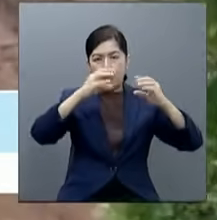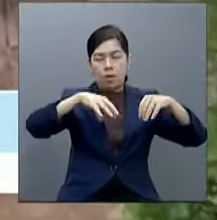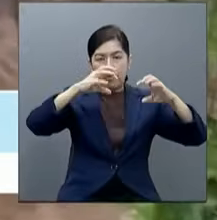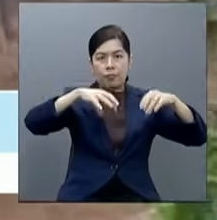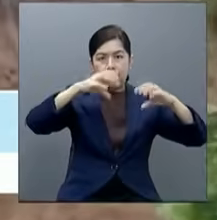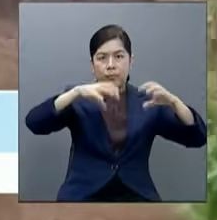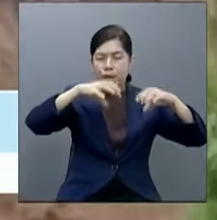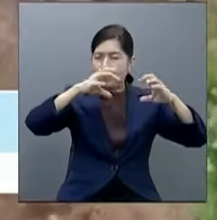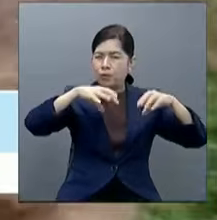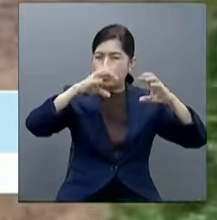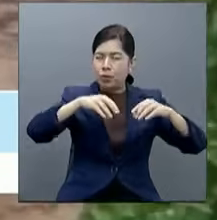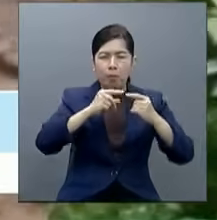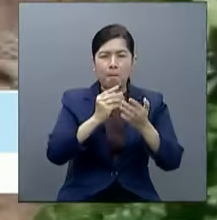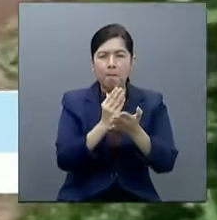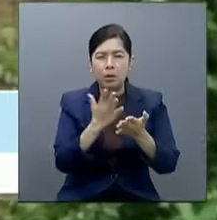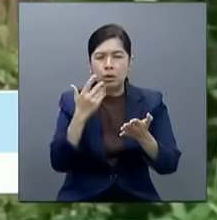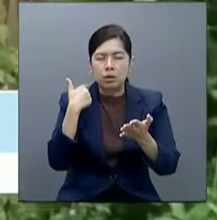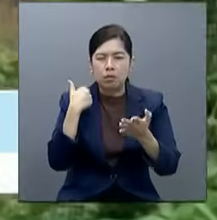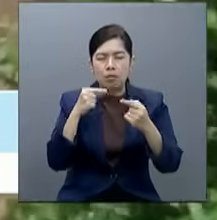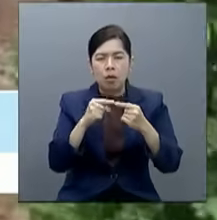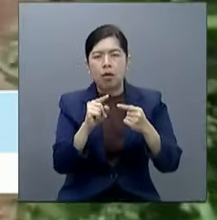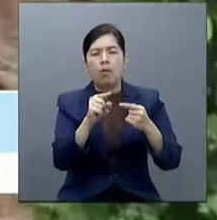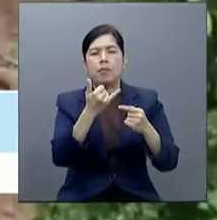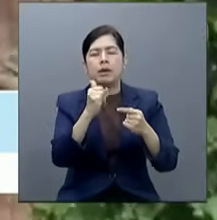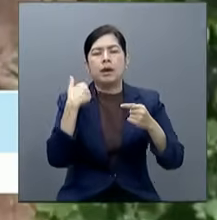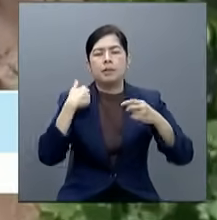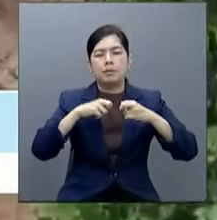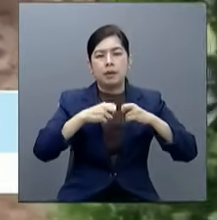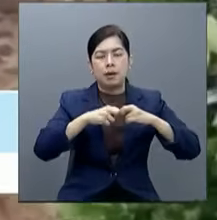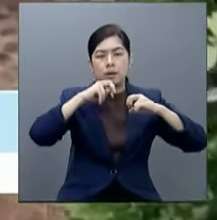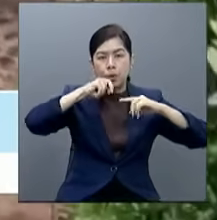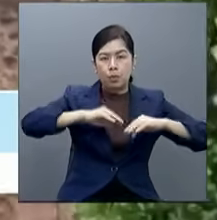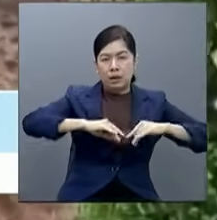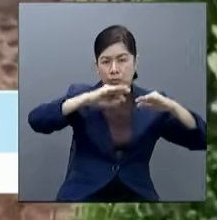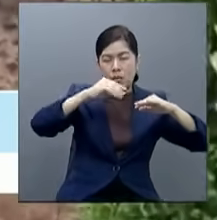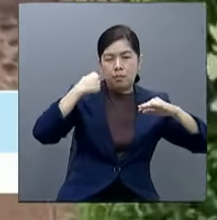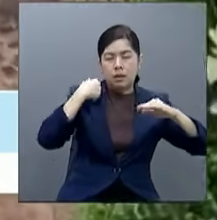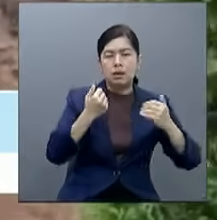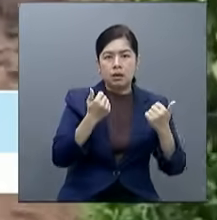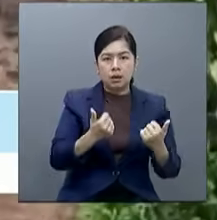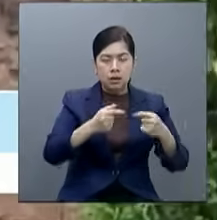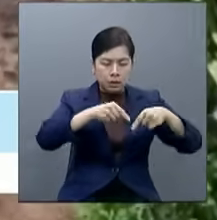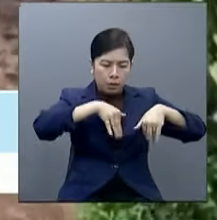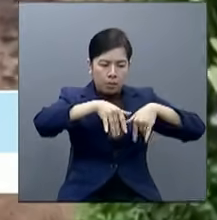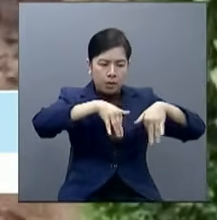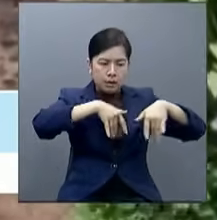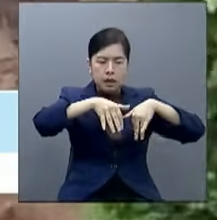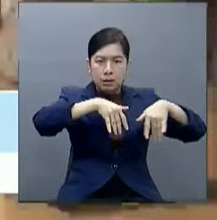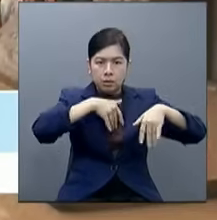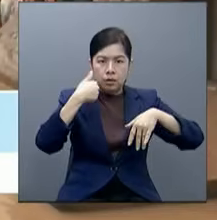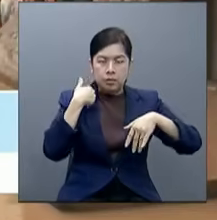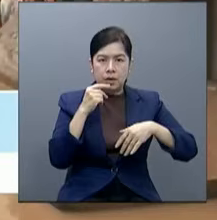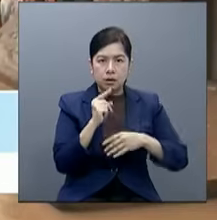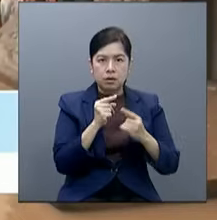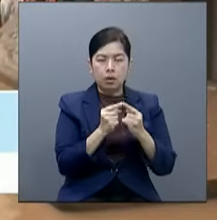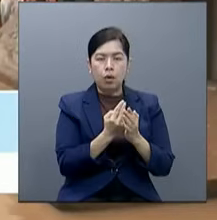นึ่งก็ได้ครับแล้วก็ชาวบ้านเนี่ยก็เฝ้าระวังกันอย่างใกล้ชิดก ็ เฝ้าจุดที่เสี่ยงแล้วก็มี